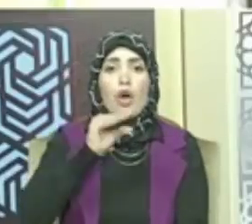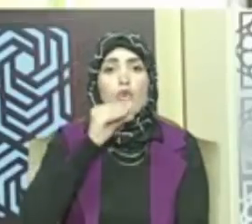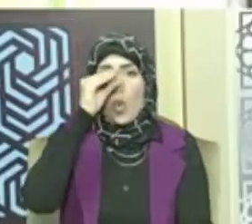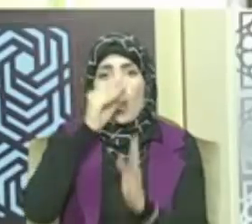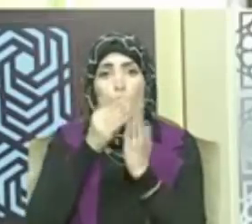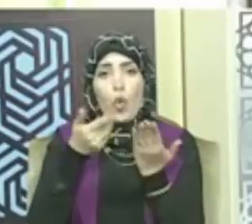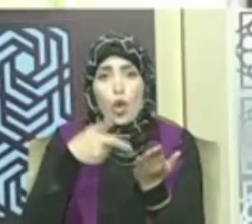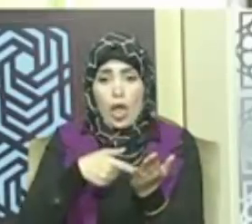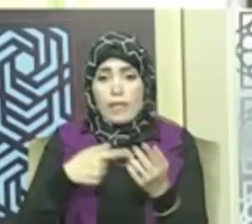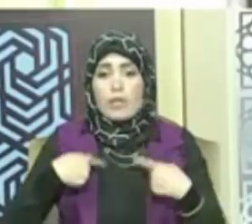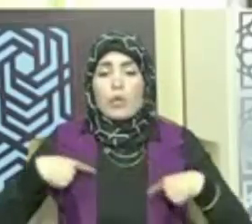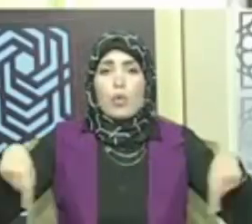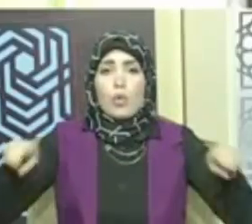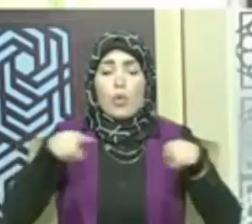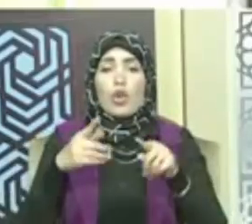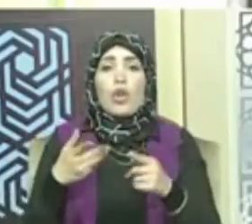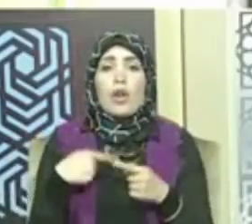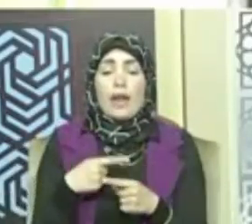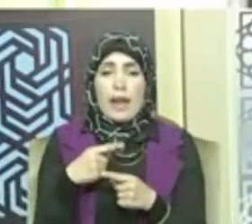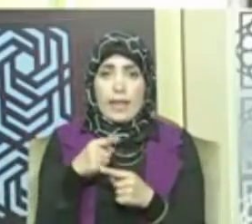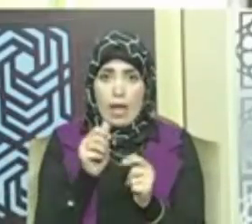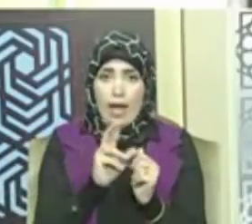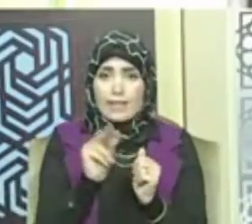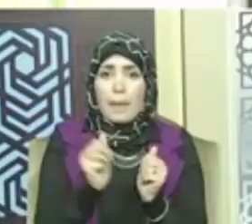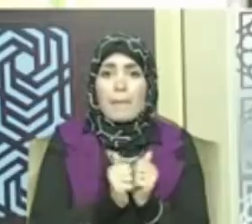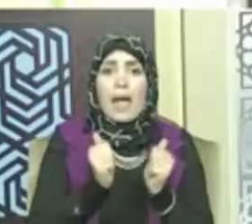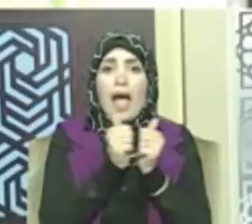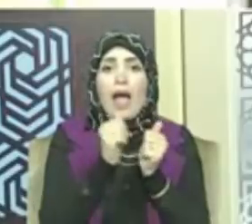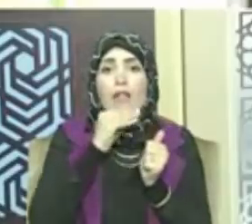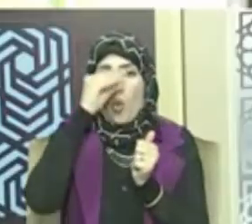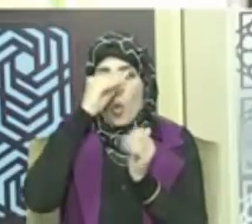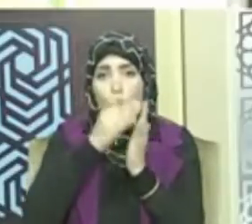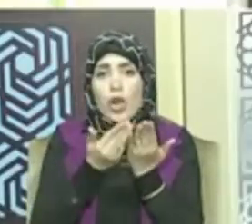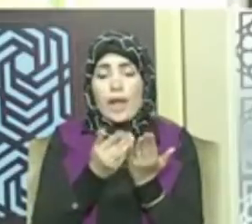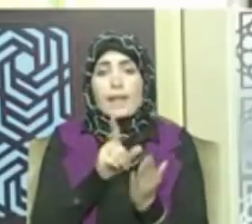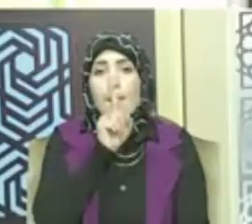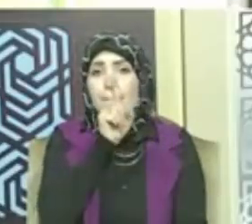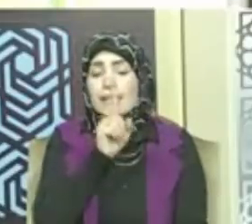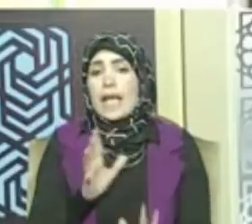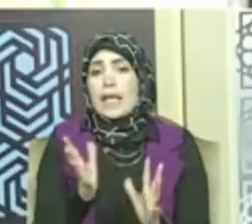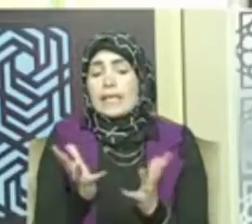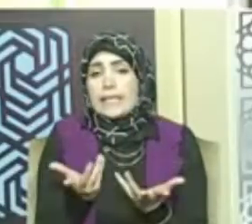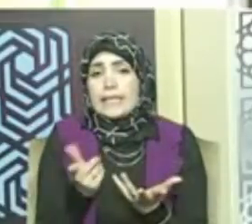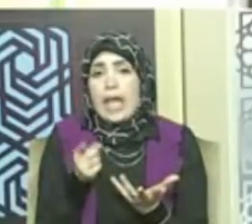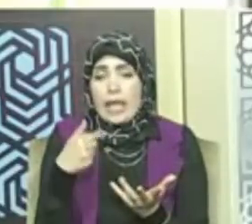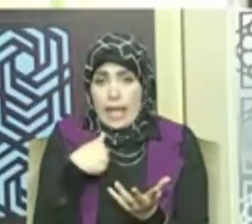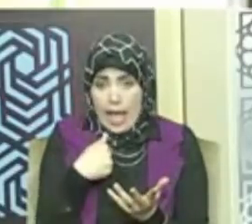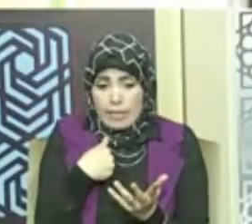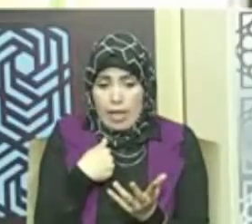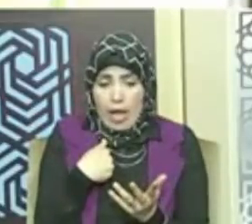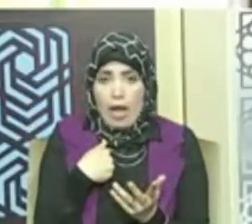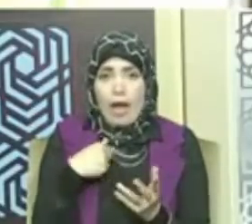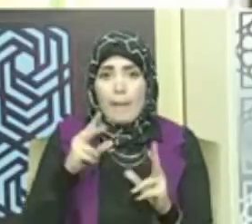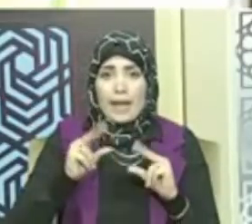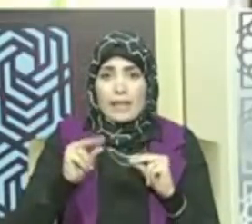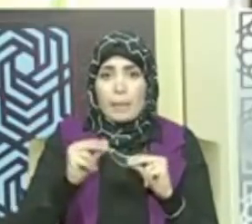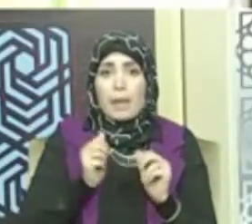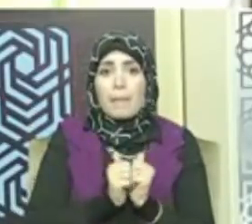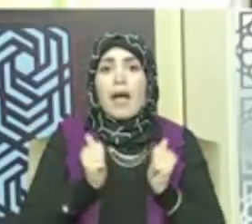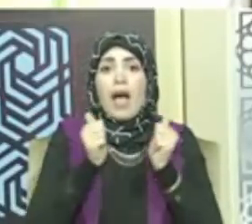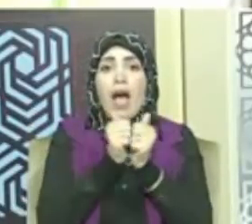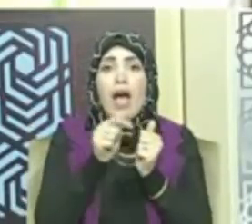جميعا من أهل القرآن. لكن كيف نكون من أهل القرآن؟